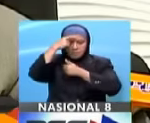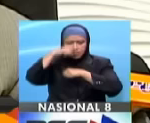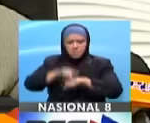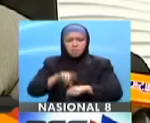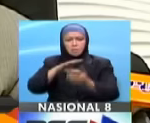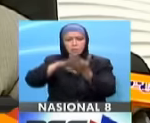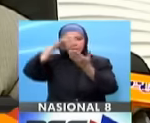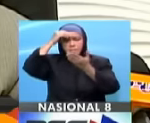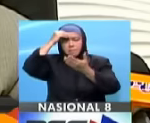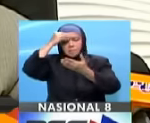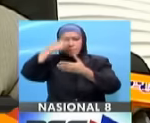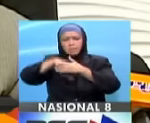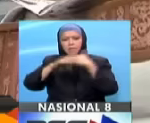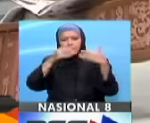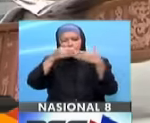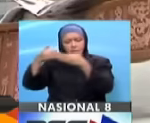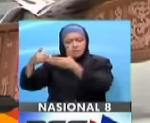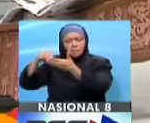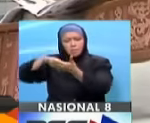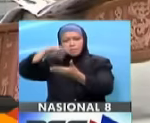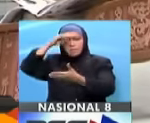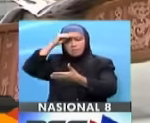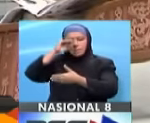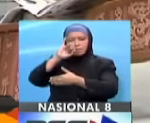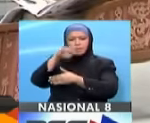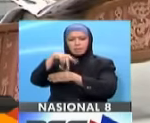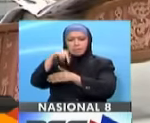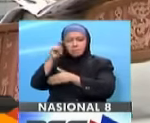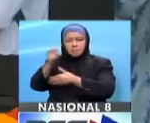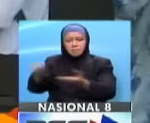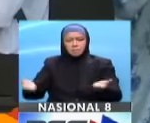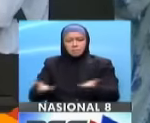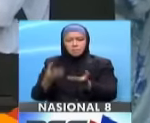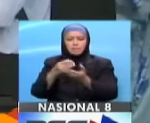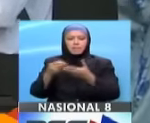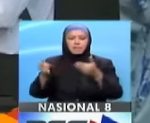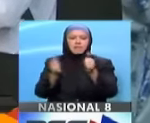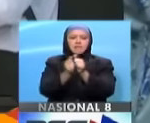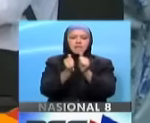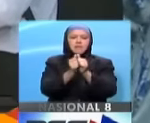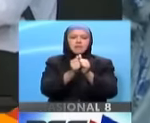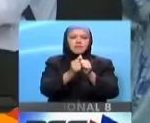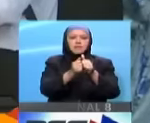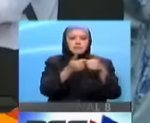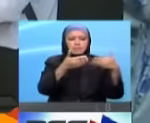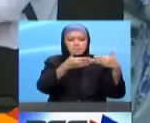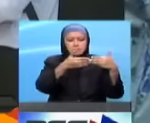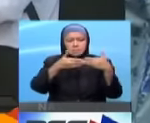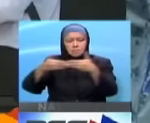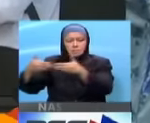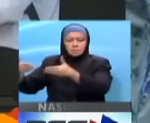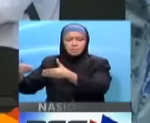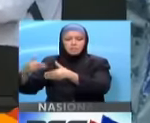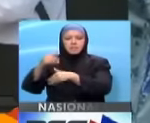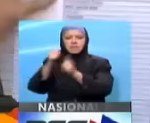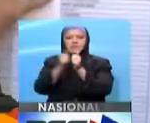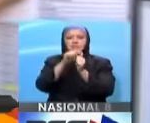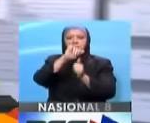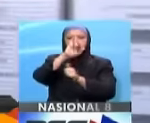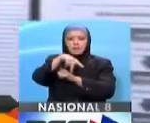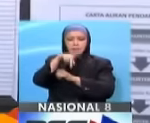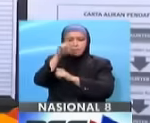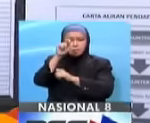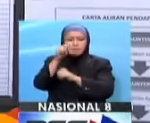IPT tempatan dengan membuat permohonan menyambung pengajian terus melalui IPT pilihan mereka berdasarkan kelulusan